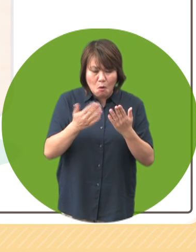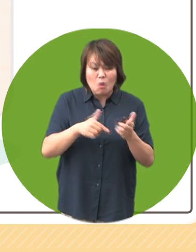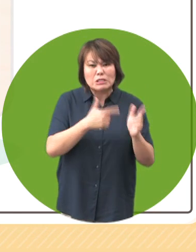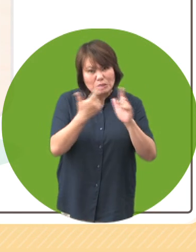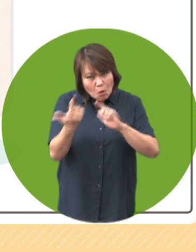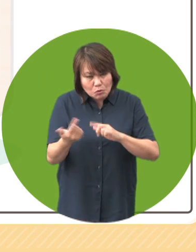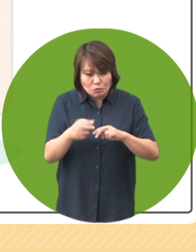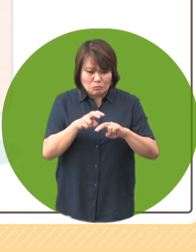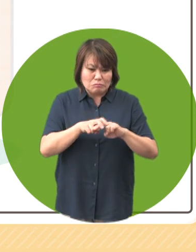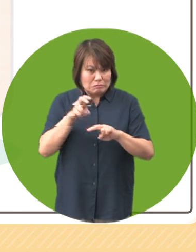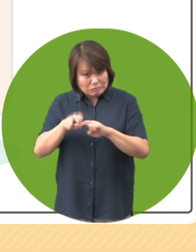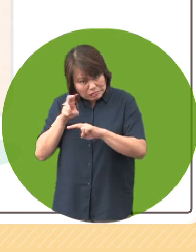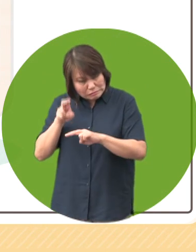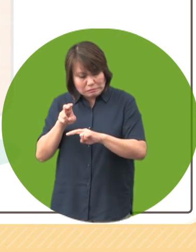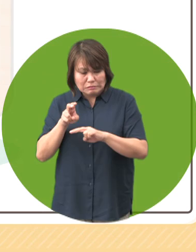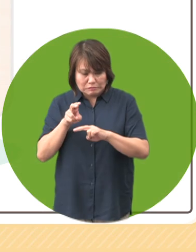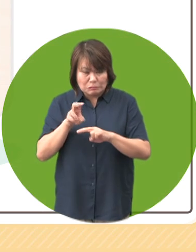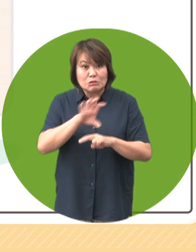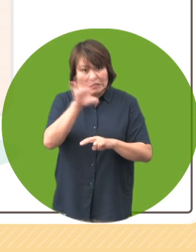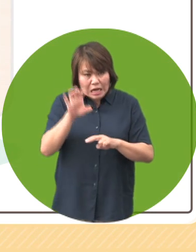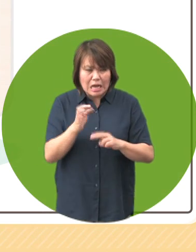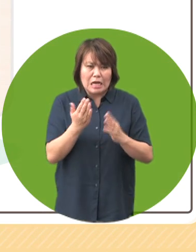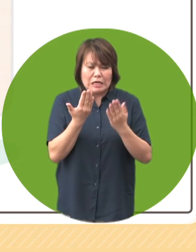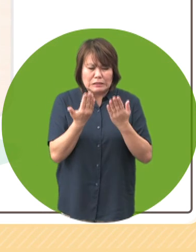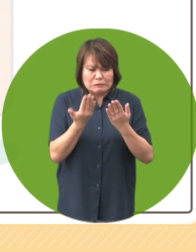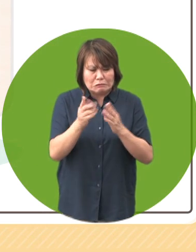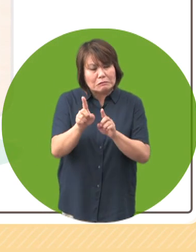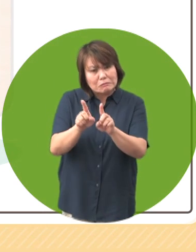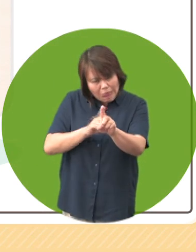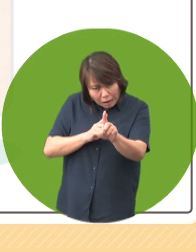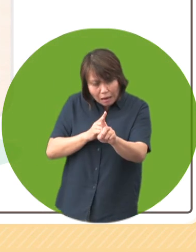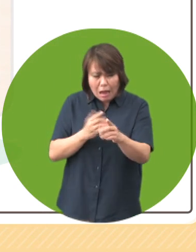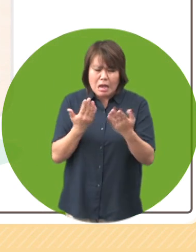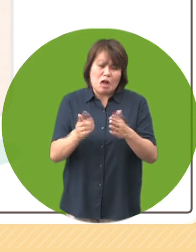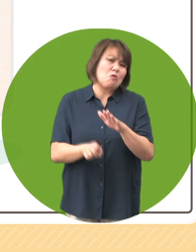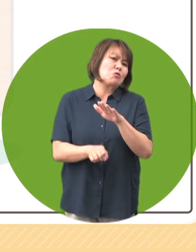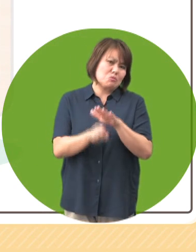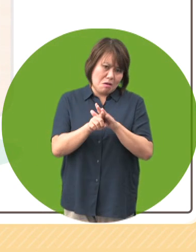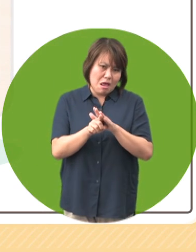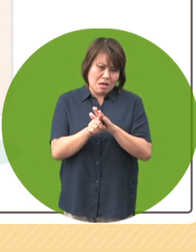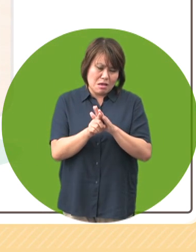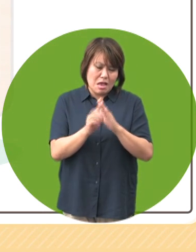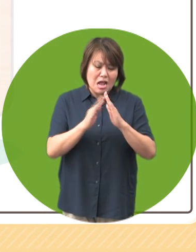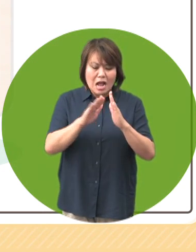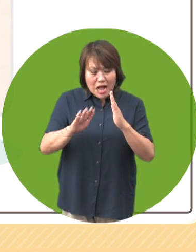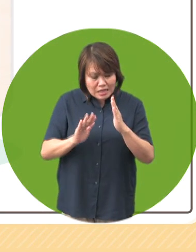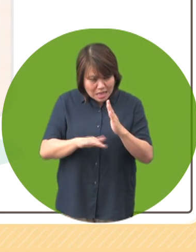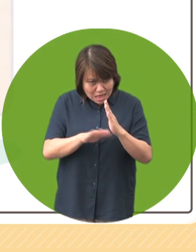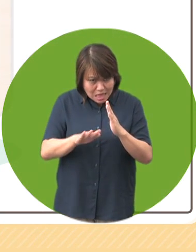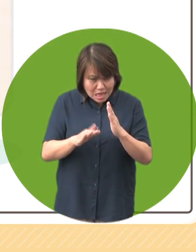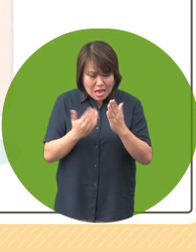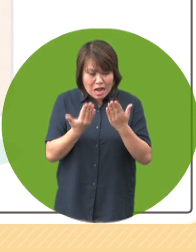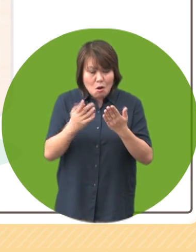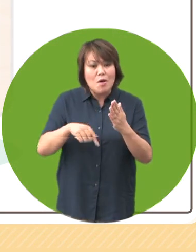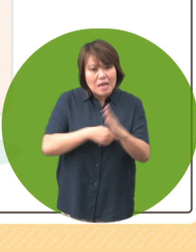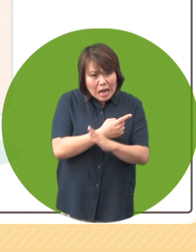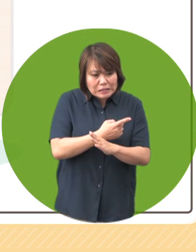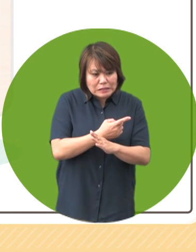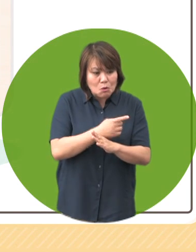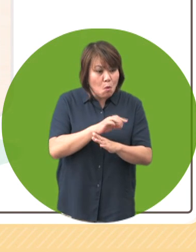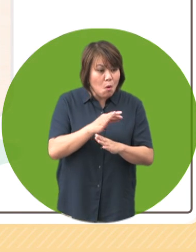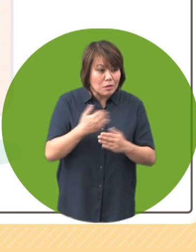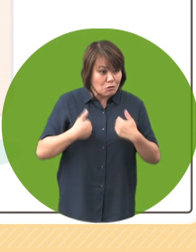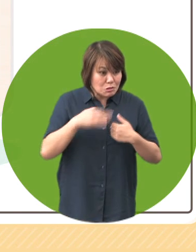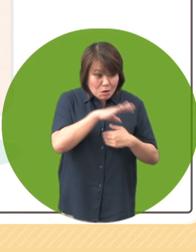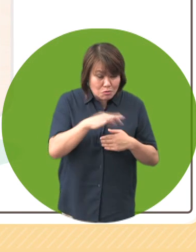と授業についていけず学校がなり家庭や学校以外に居場所を求めてまた夜遊びを